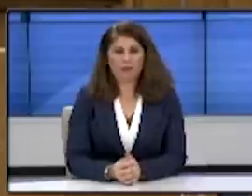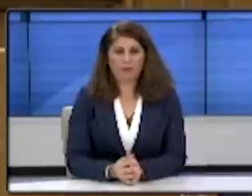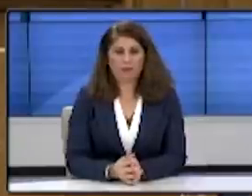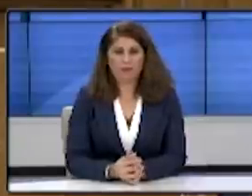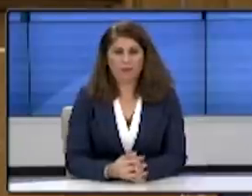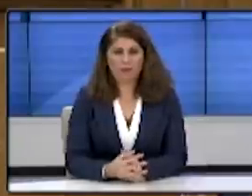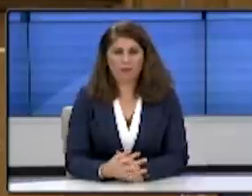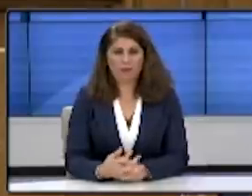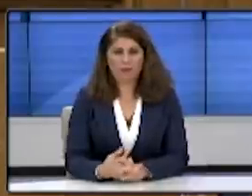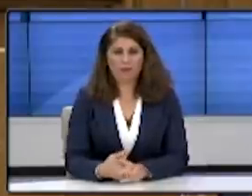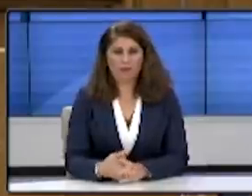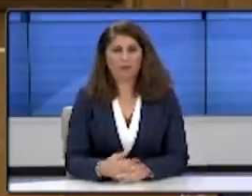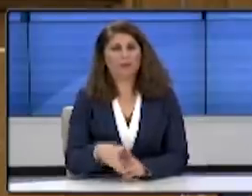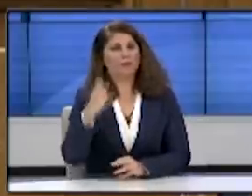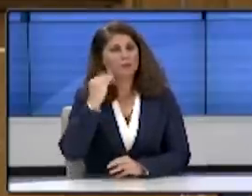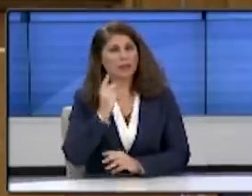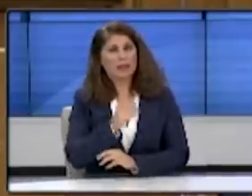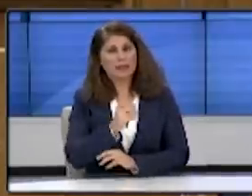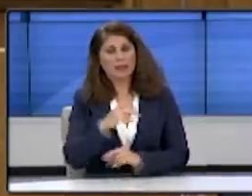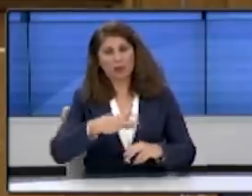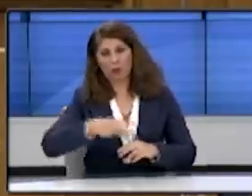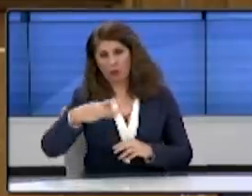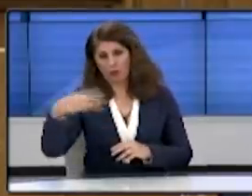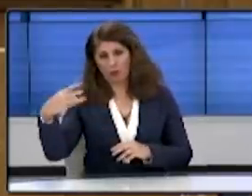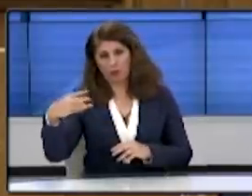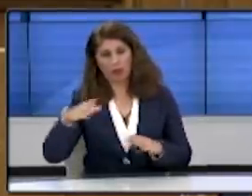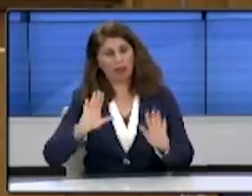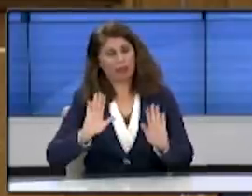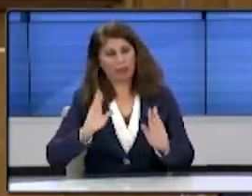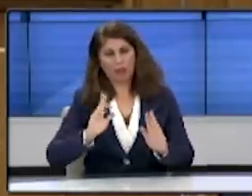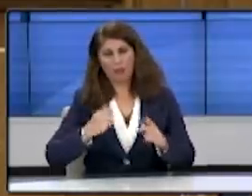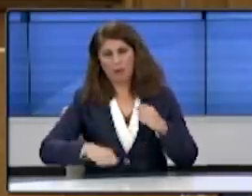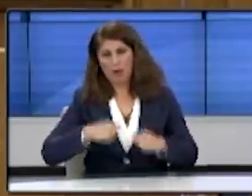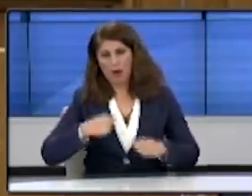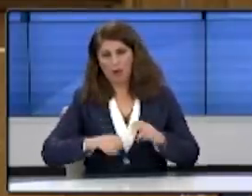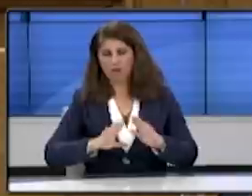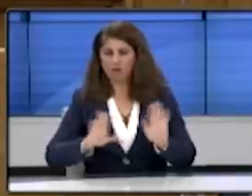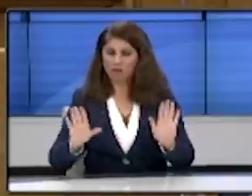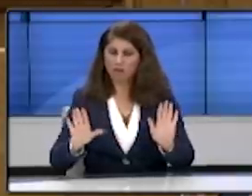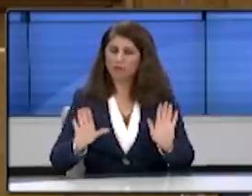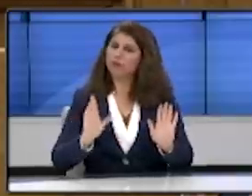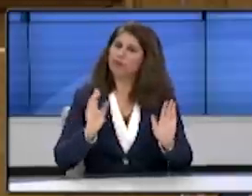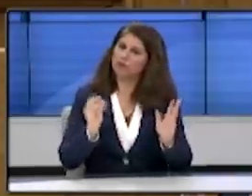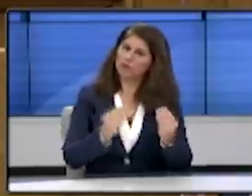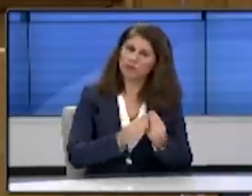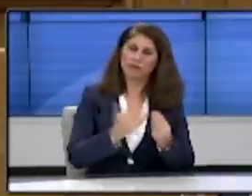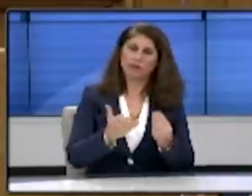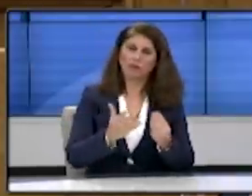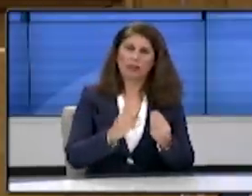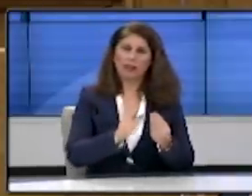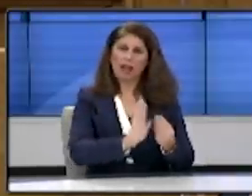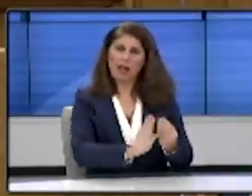Ακούμε και την κριτική βέβαια που σας κάνει ο ΣΥΡΙΖΑ. Δεν έχετε παράπονο. Σας βολεύει γιατί αφήνει